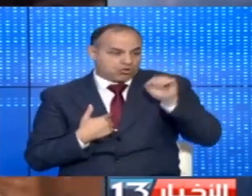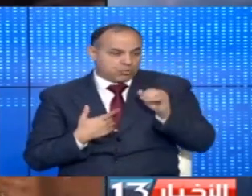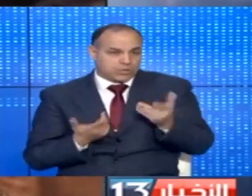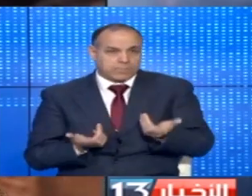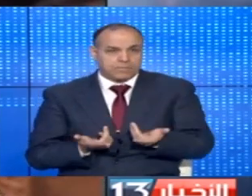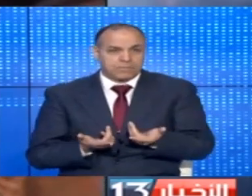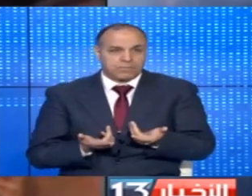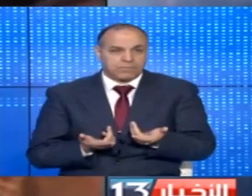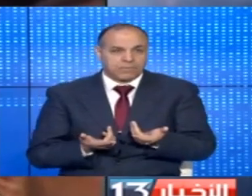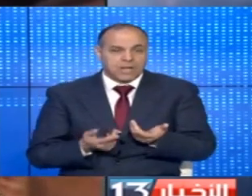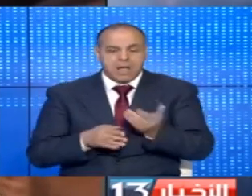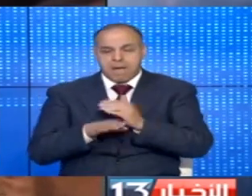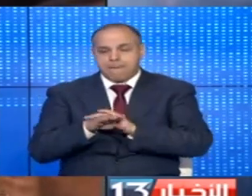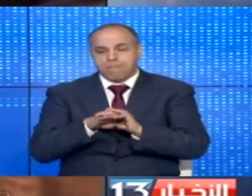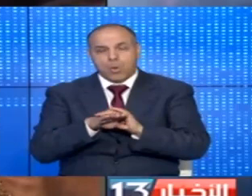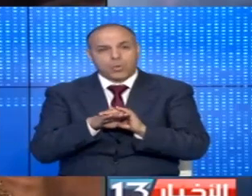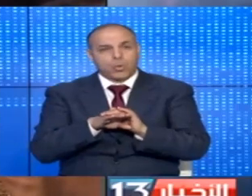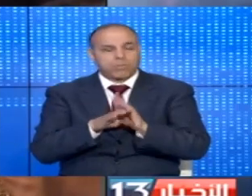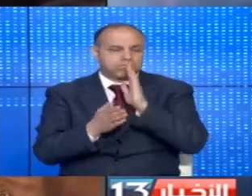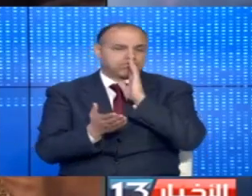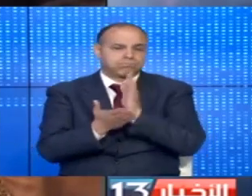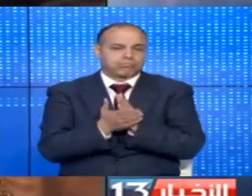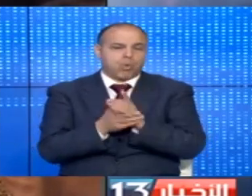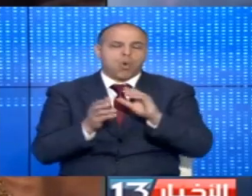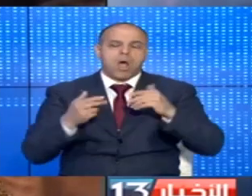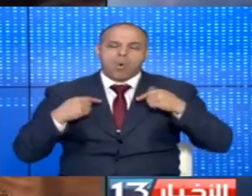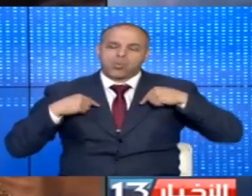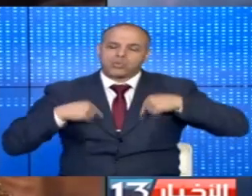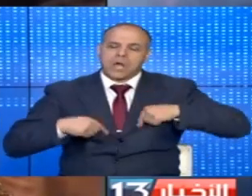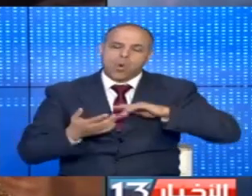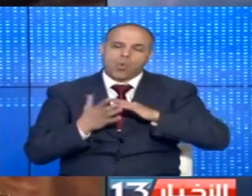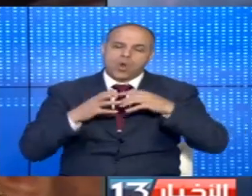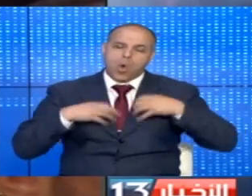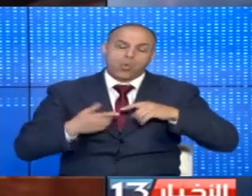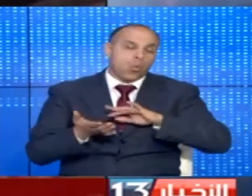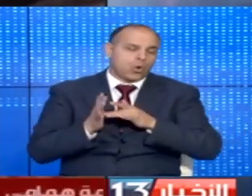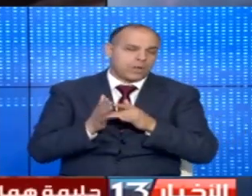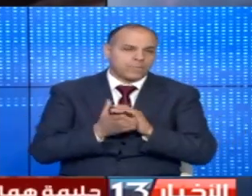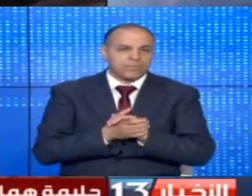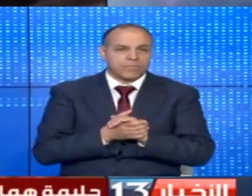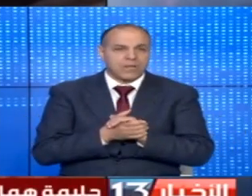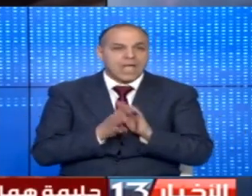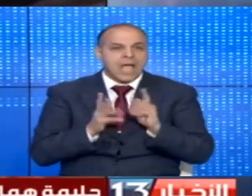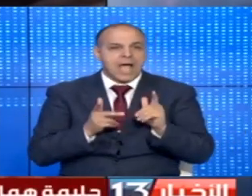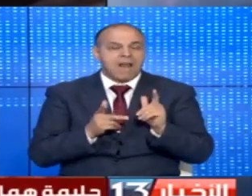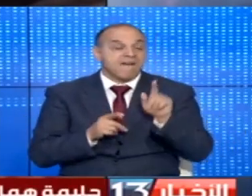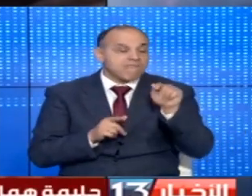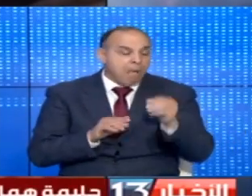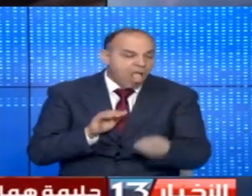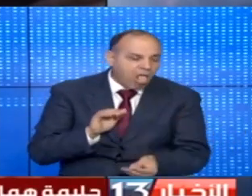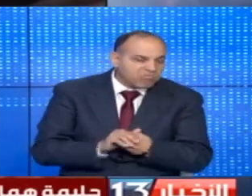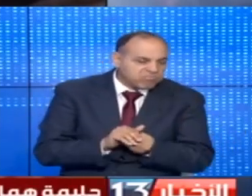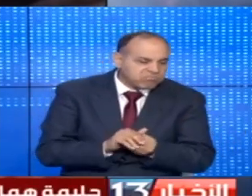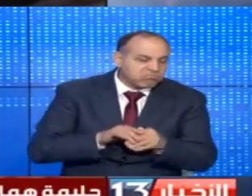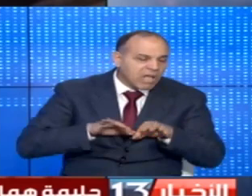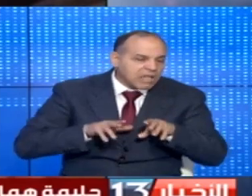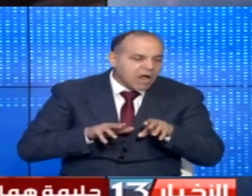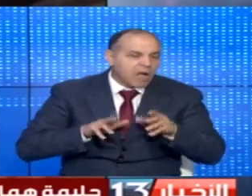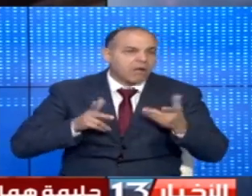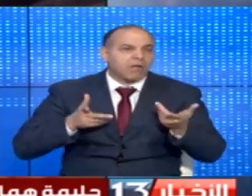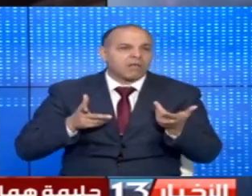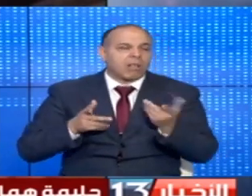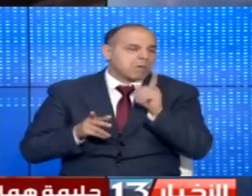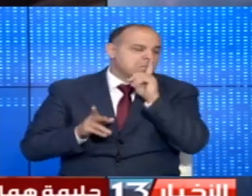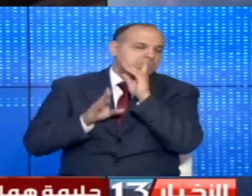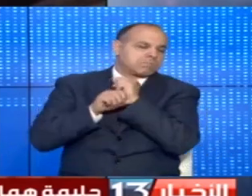وفيما يتعلق بالنزاهه لاي عضو من اعضاء حكومته عليه شبهه فساد وخذيت عنه